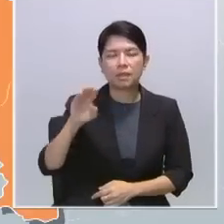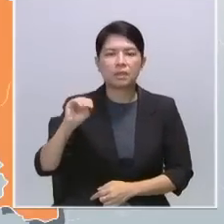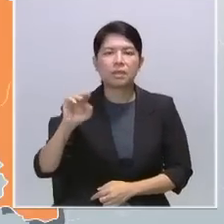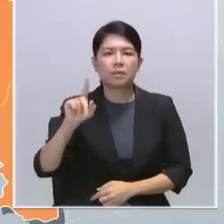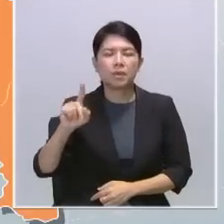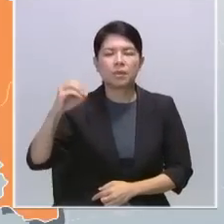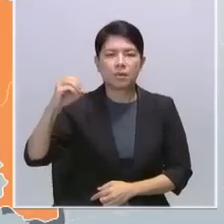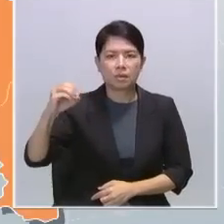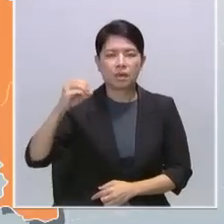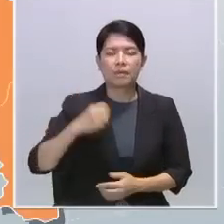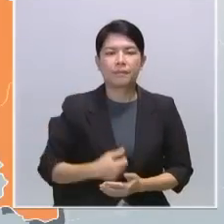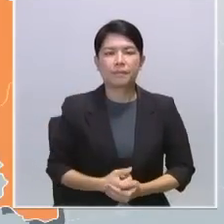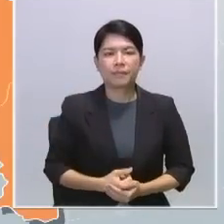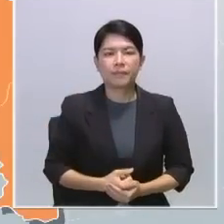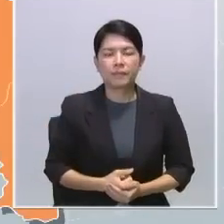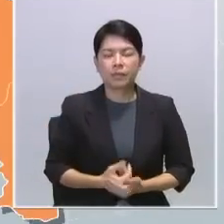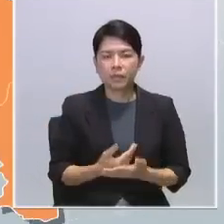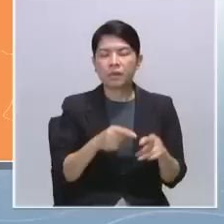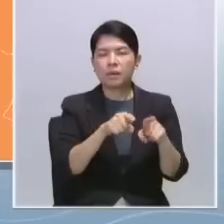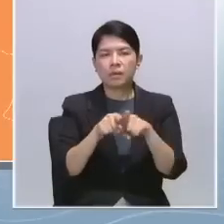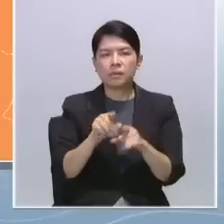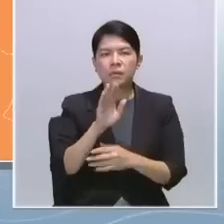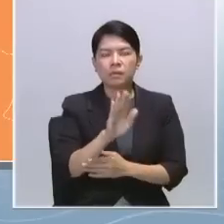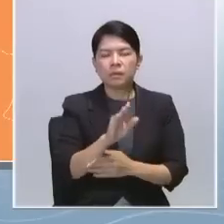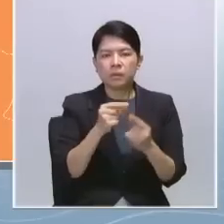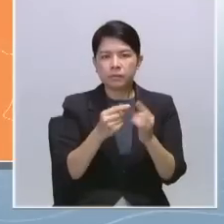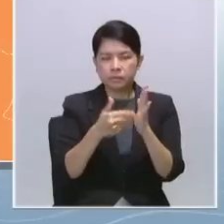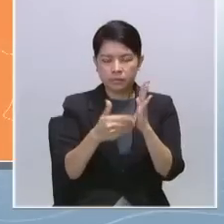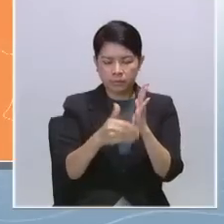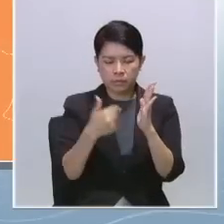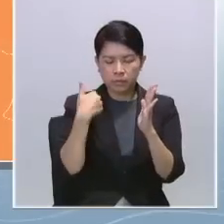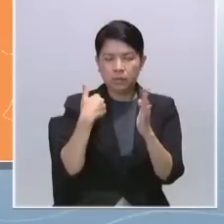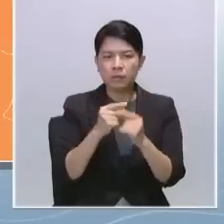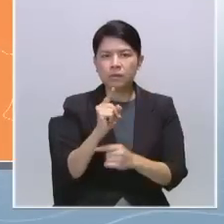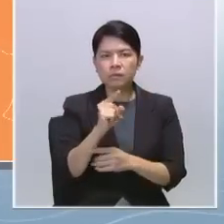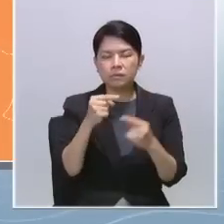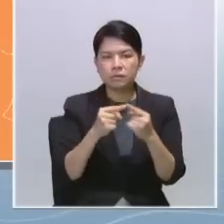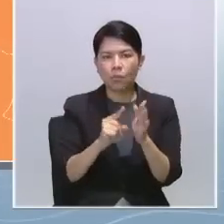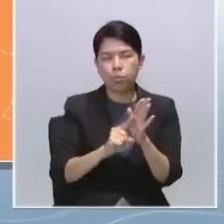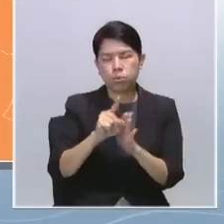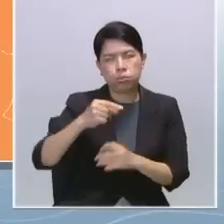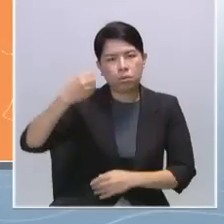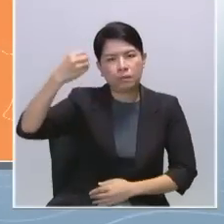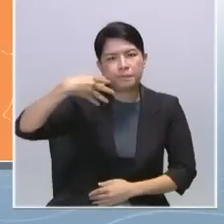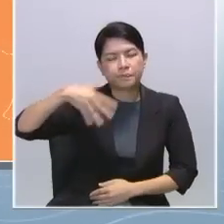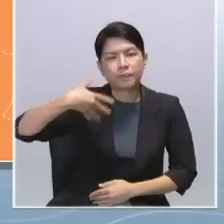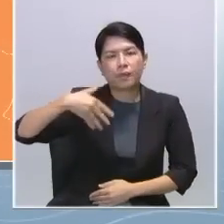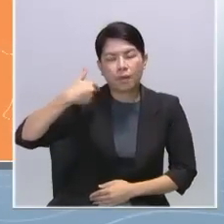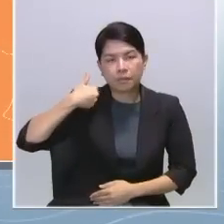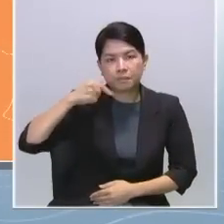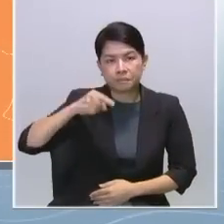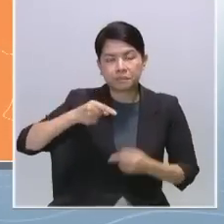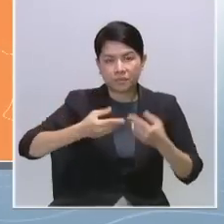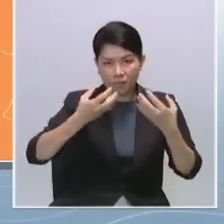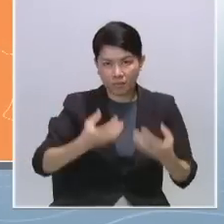41องศาเซลเซียสครับเช่นเดียวกันนะครับกับภาคตะวันออกเฉียงเหนือที่มีอากาศร้อนโดยทั่วไปและมีอากาศร้อนจั